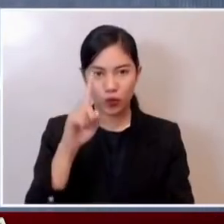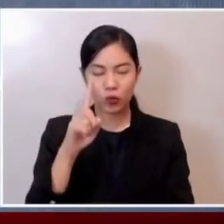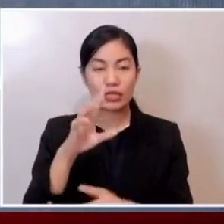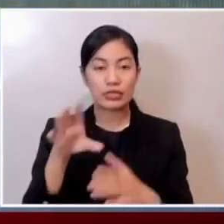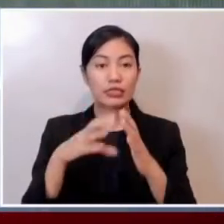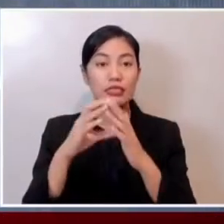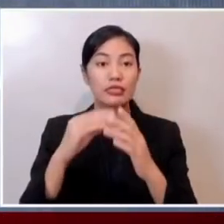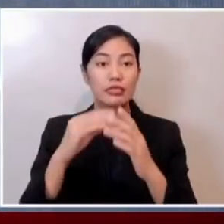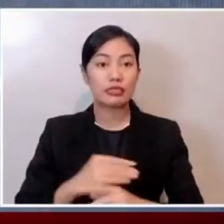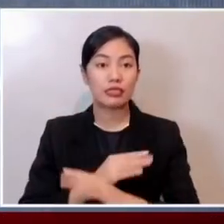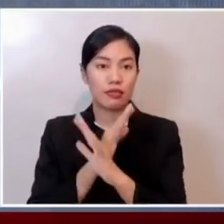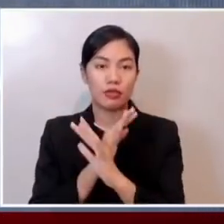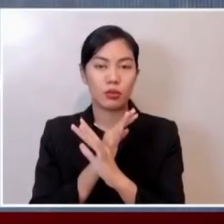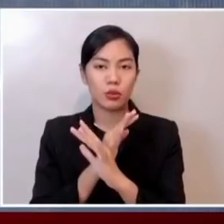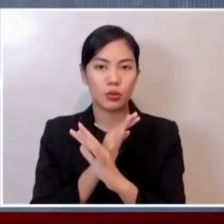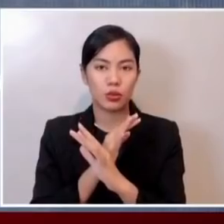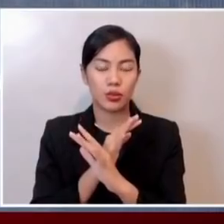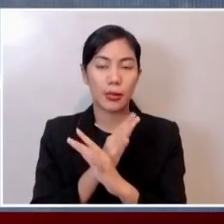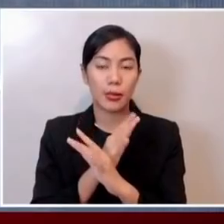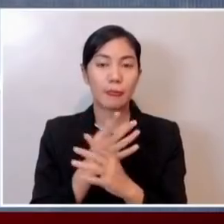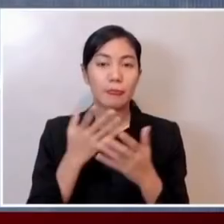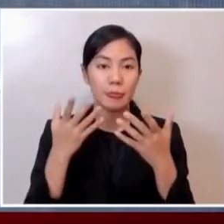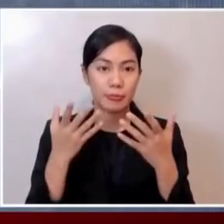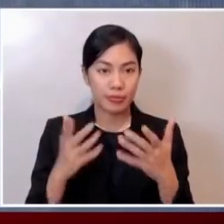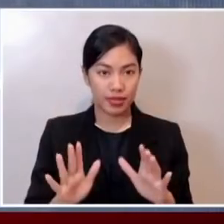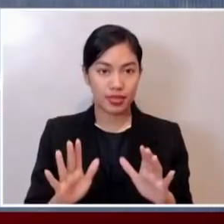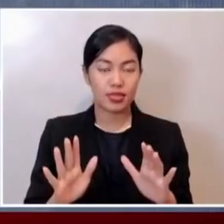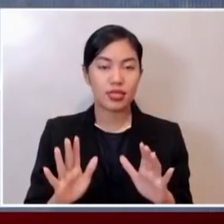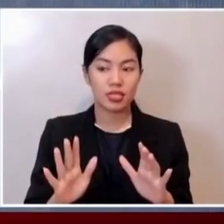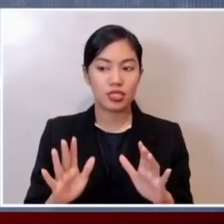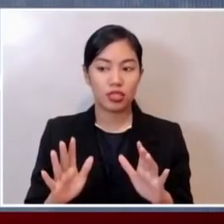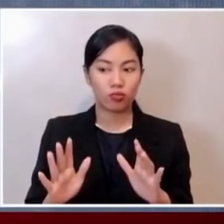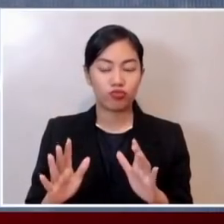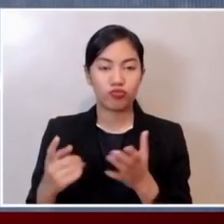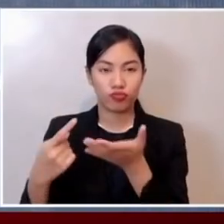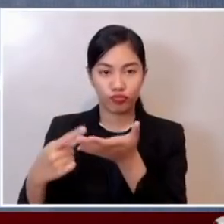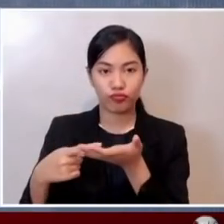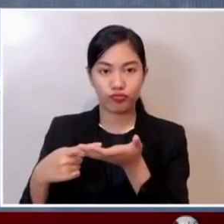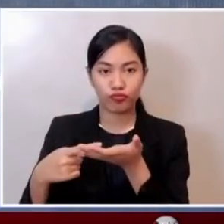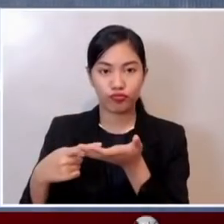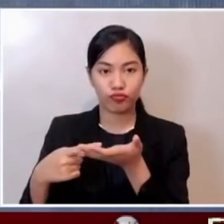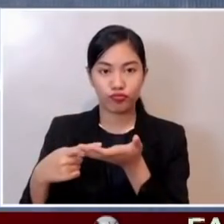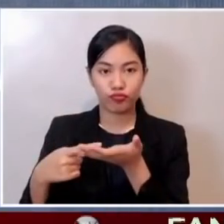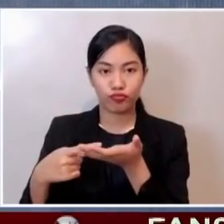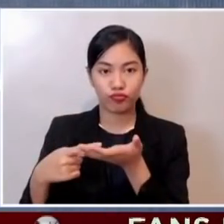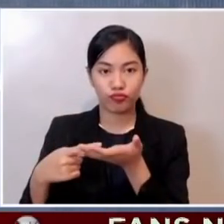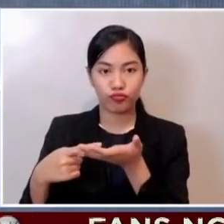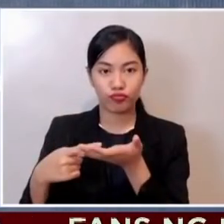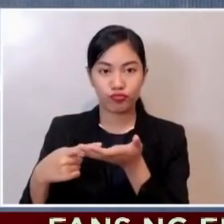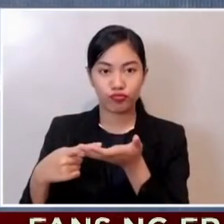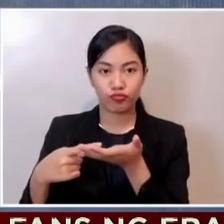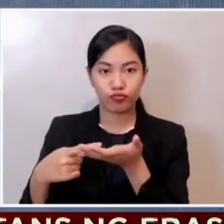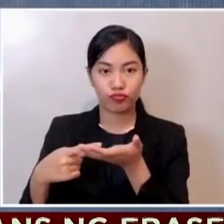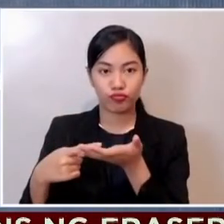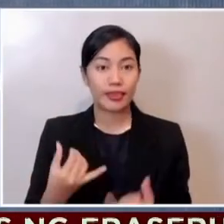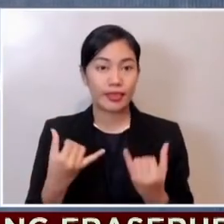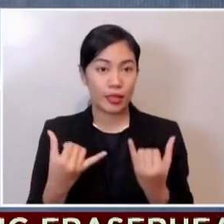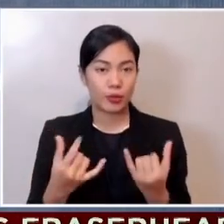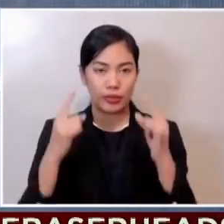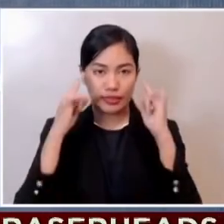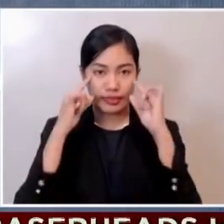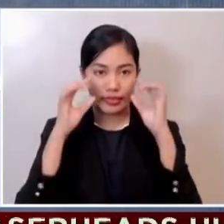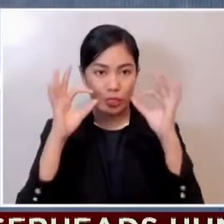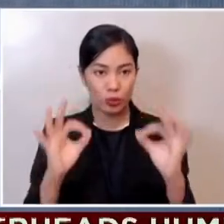po ng aming pangungusap, tayo po ay nagdesisyon na mag-file ng re-elect, no?